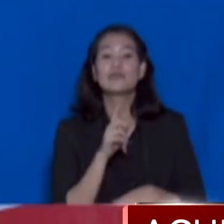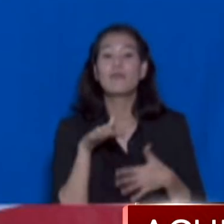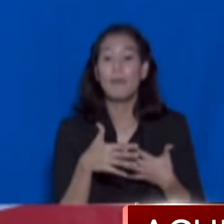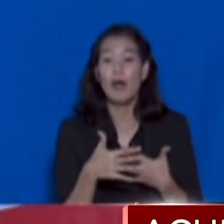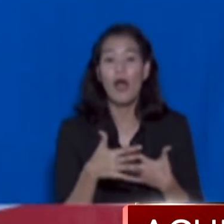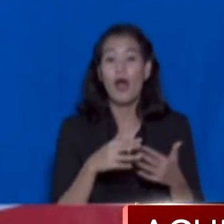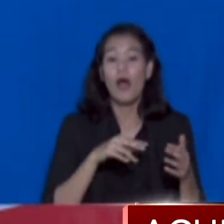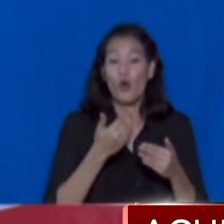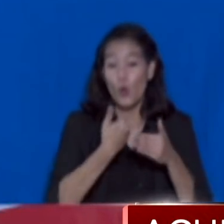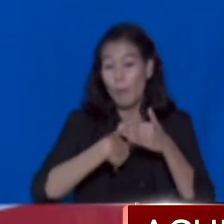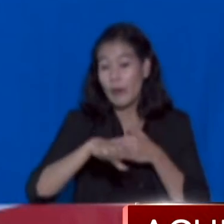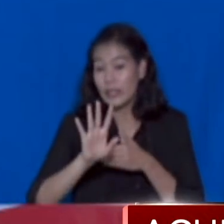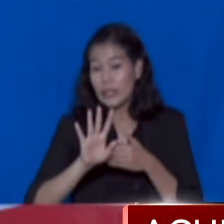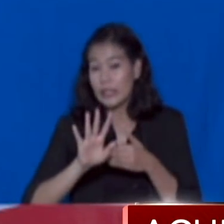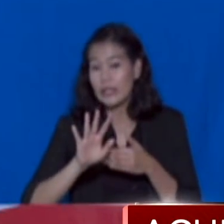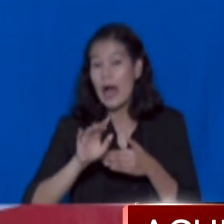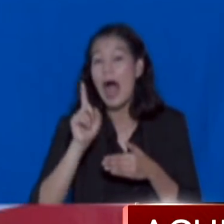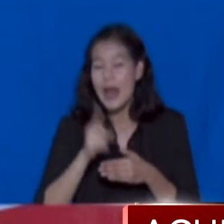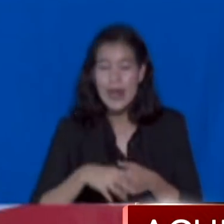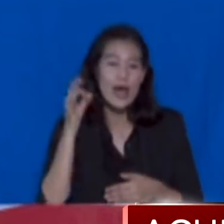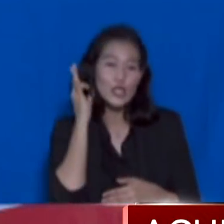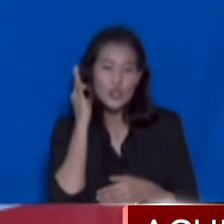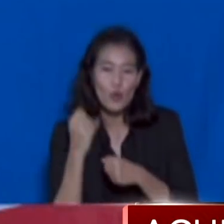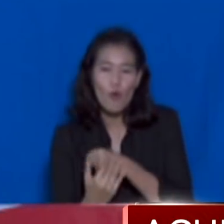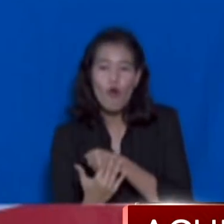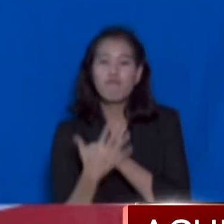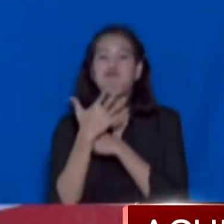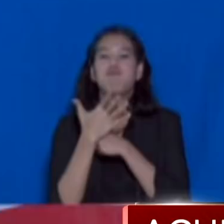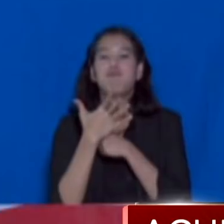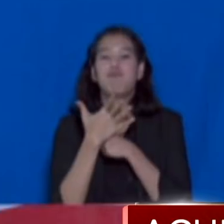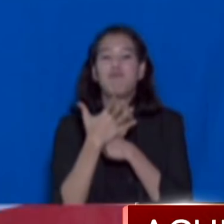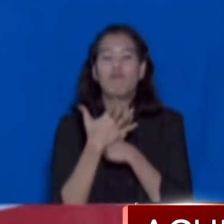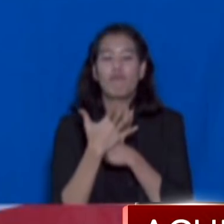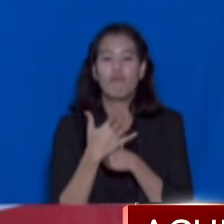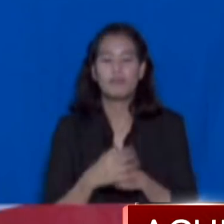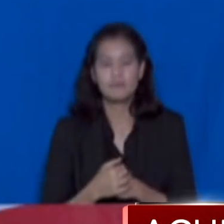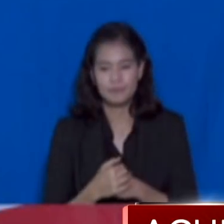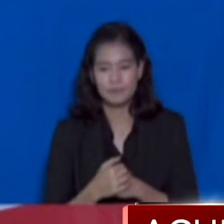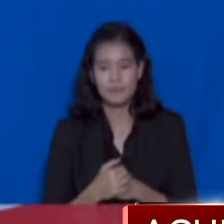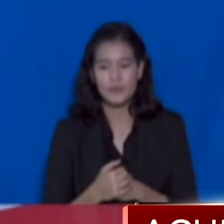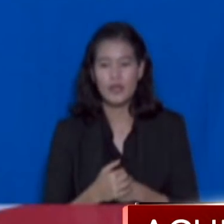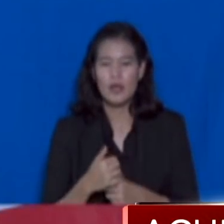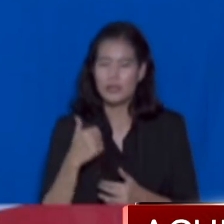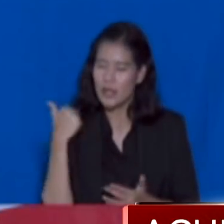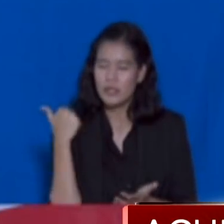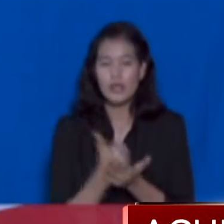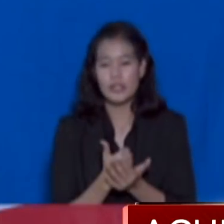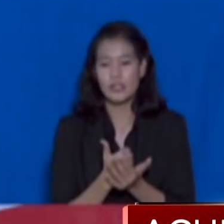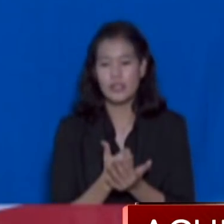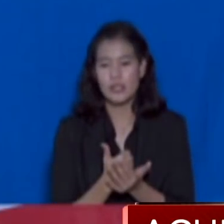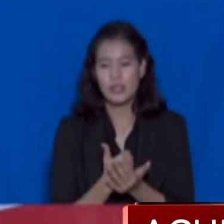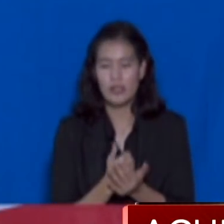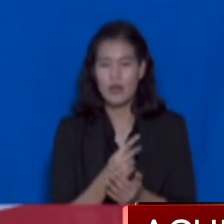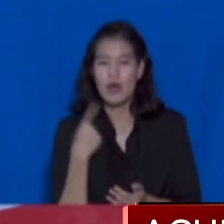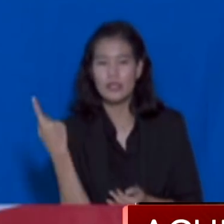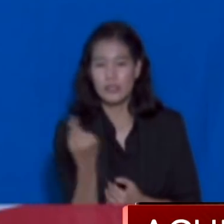menyebarkan atau kemungkinan terpapar oleh penyakit menjadi lebih besar saya yakin bahwa